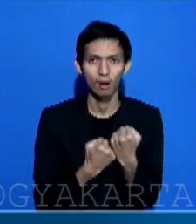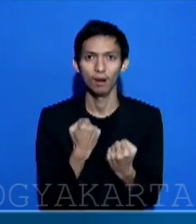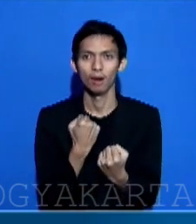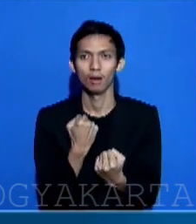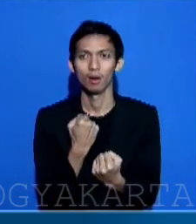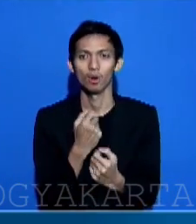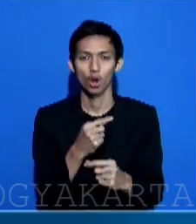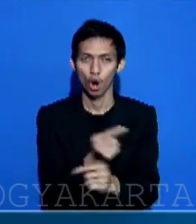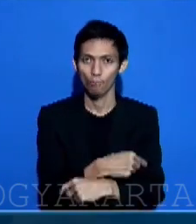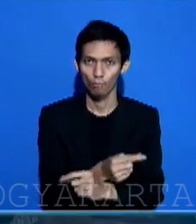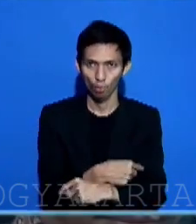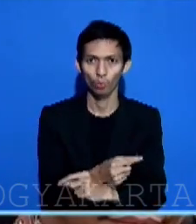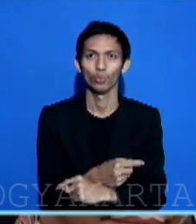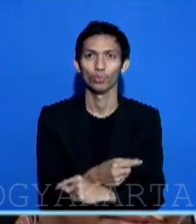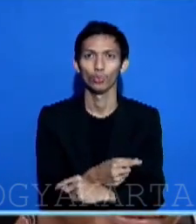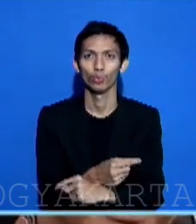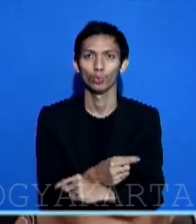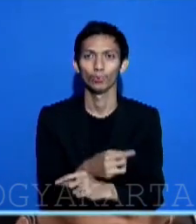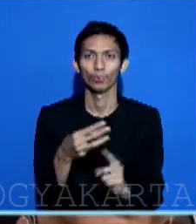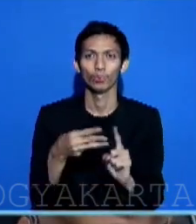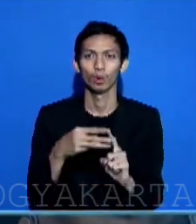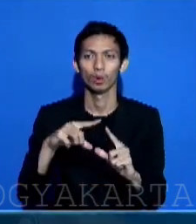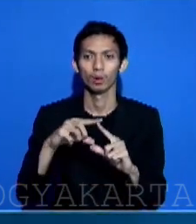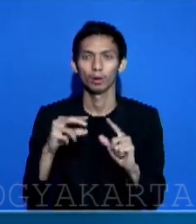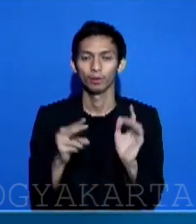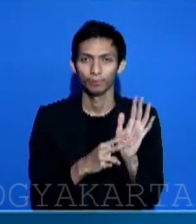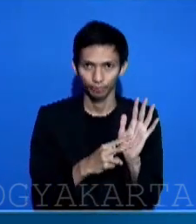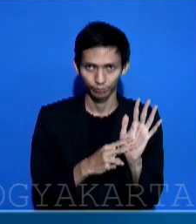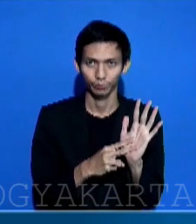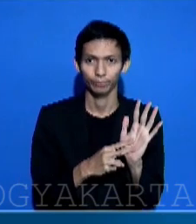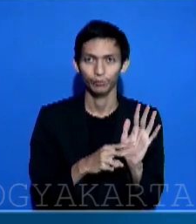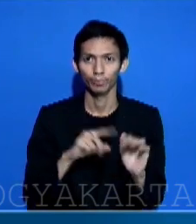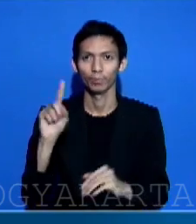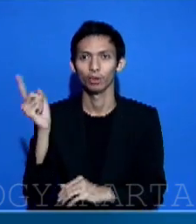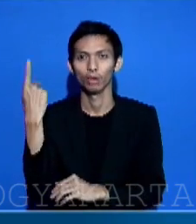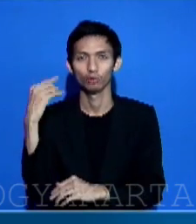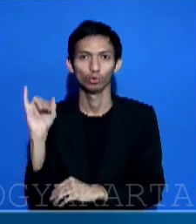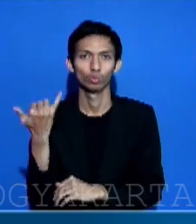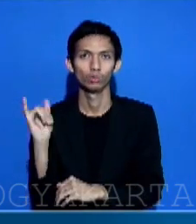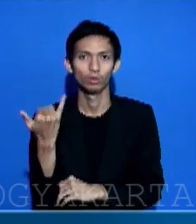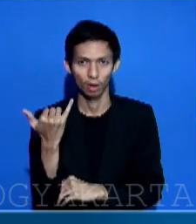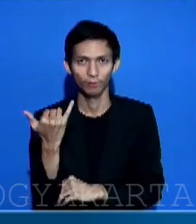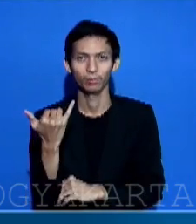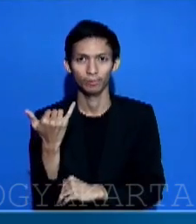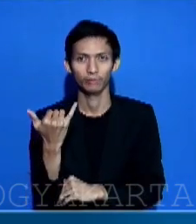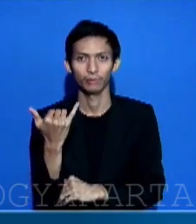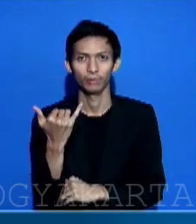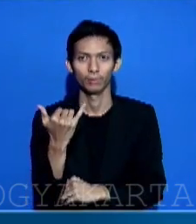MOU antara BBN dengan Pemerintah Daerah Istimewa Yogyakarta antarabn